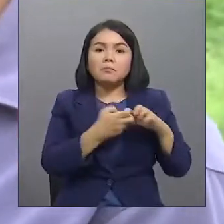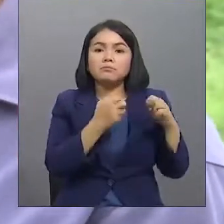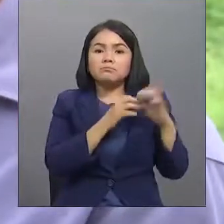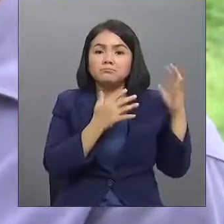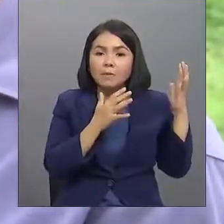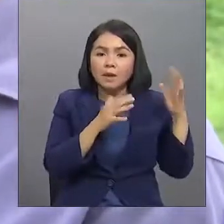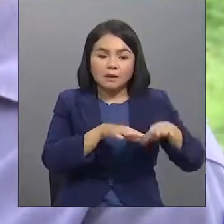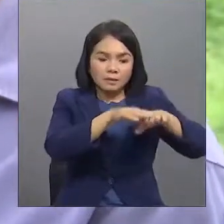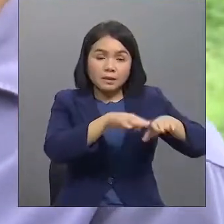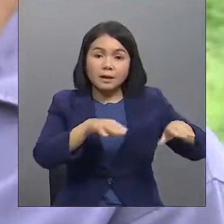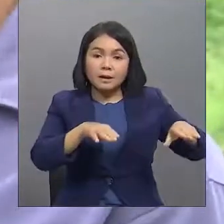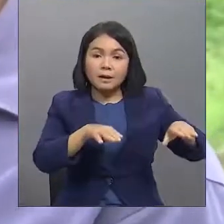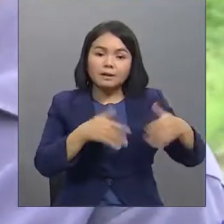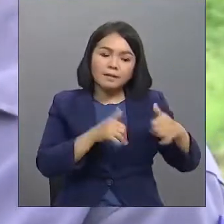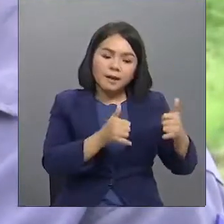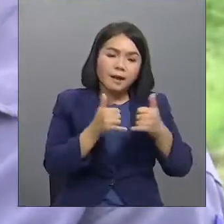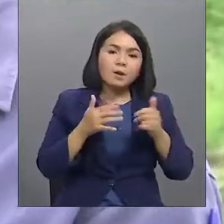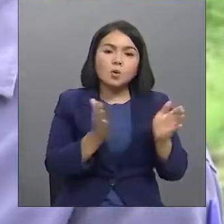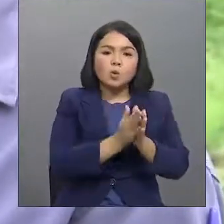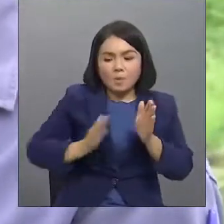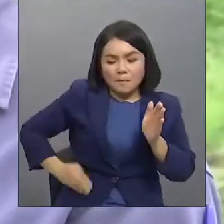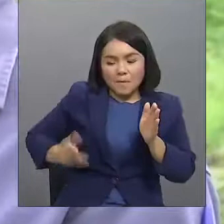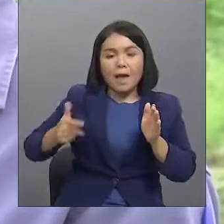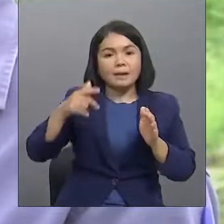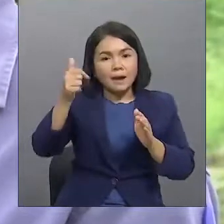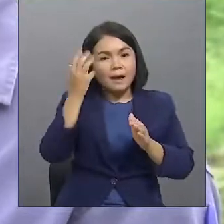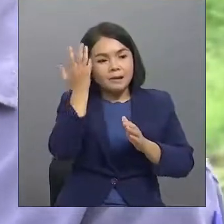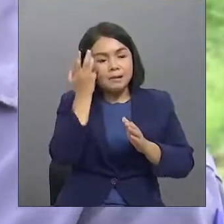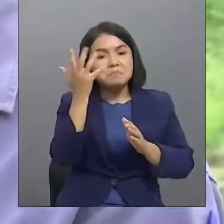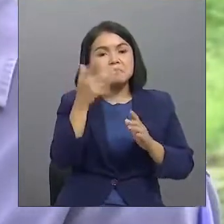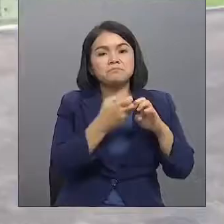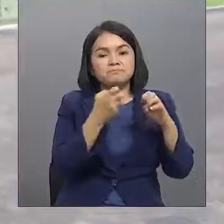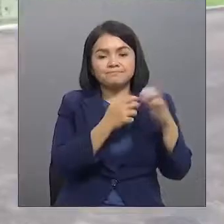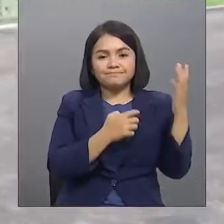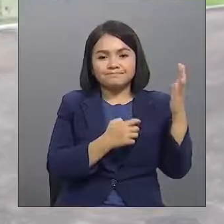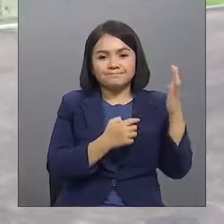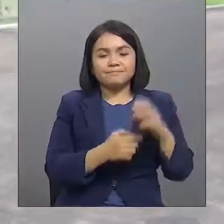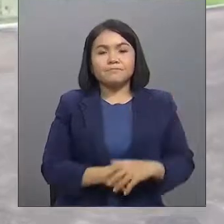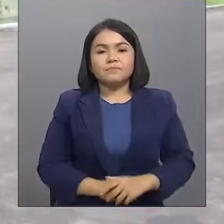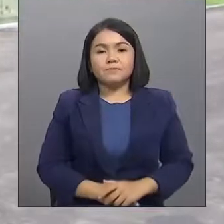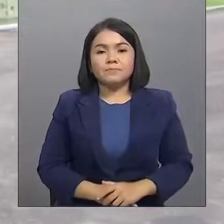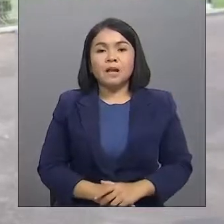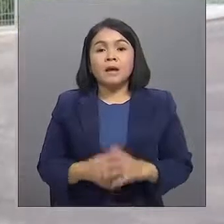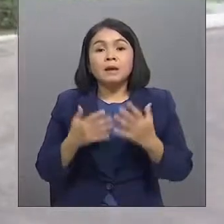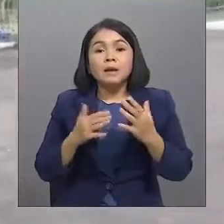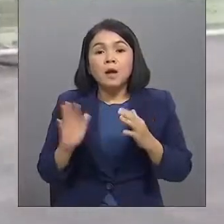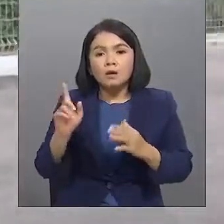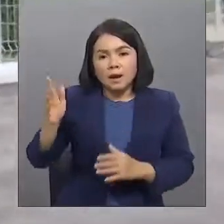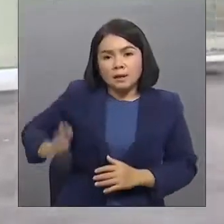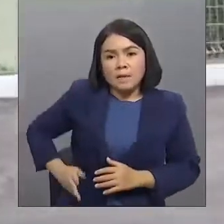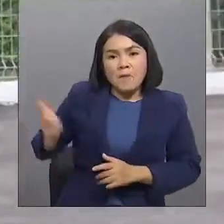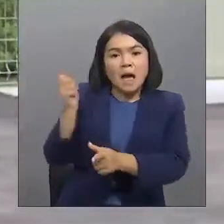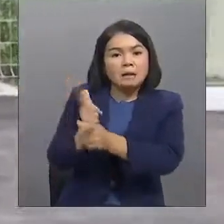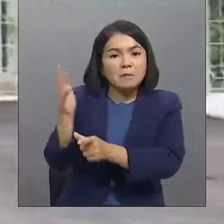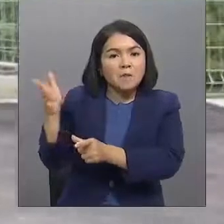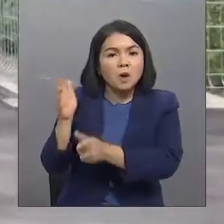ขาก็เล่นกับหมาได้แล้วล่าเริงแล้วก็ไม่มีปัญหาอะไรแล้วค่ะ สำหรับสุนัขจรจัดที่กัดเด็กและส